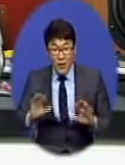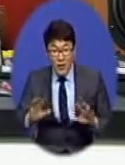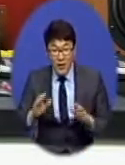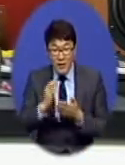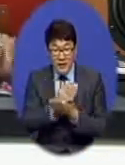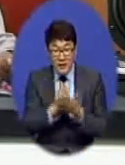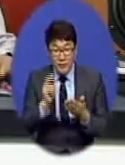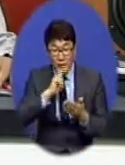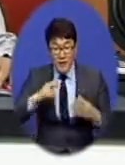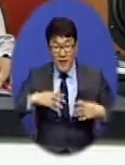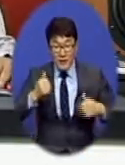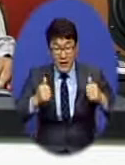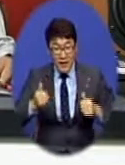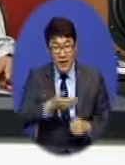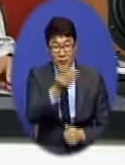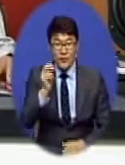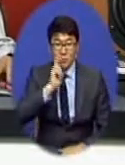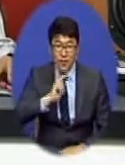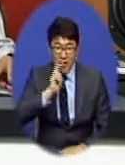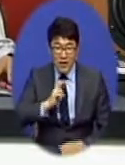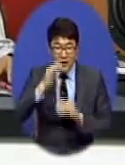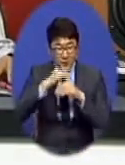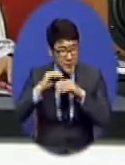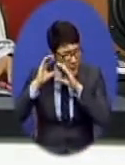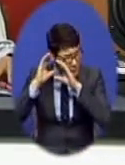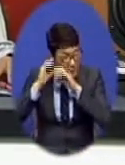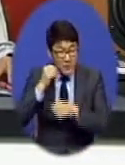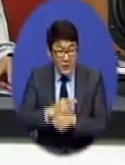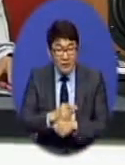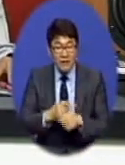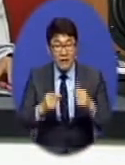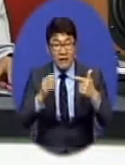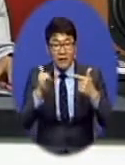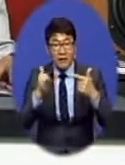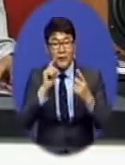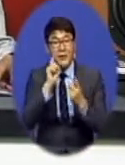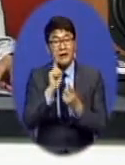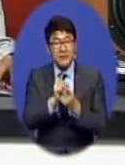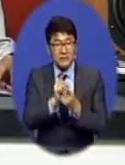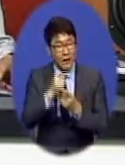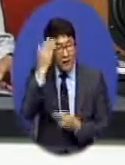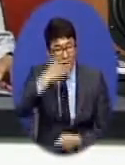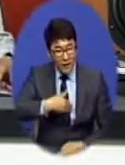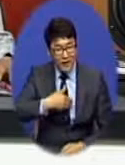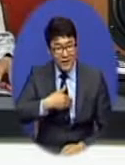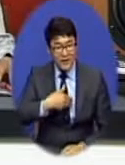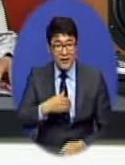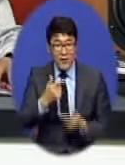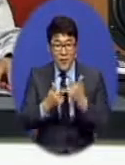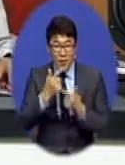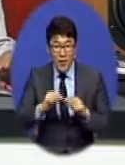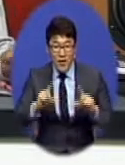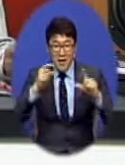노래자랑 여러분들의 노래하고 이야기 속에 이제 좀 빠졌더니 벌써 6분을 만났어요. 그래요. 왜 이렇게 빨리 시간이 지나가는지. 자,